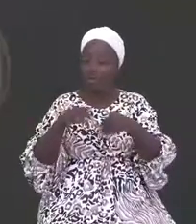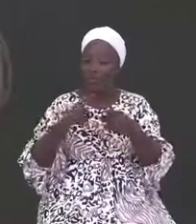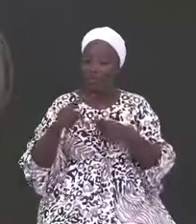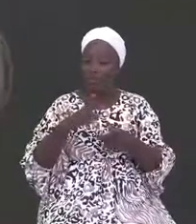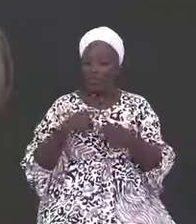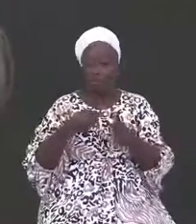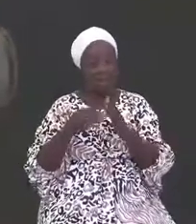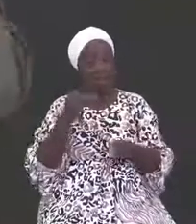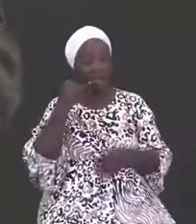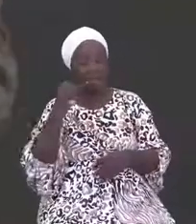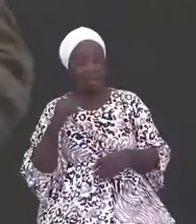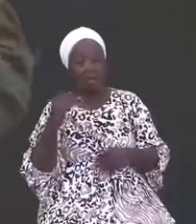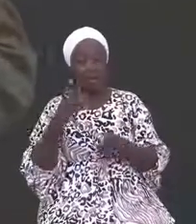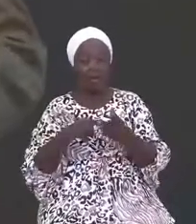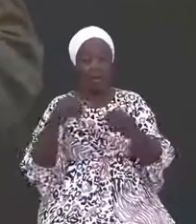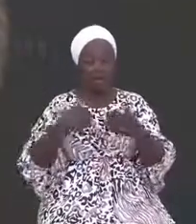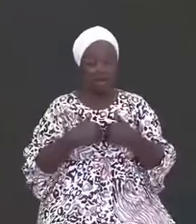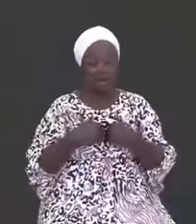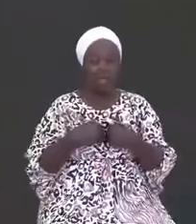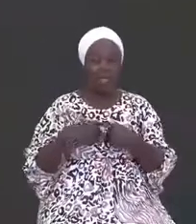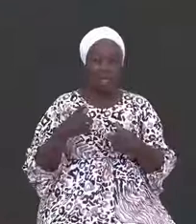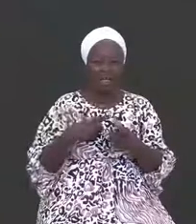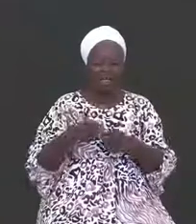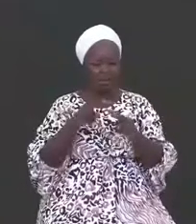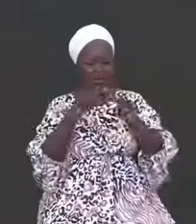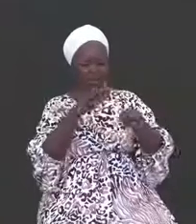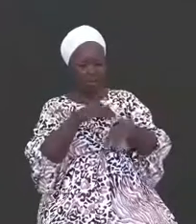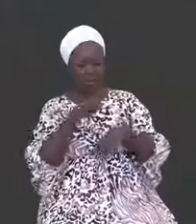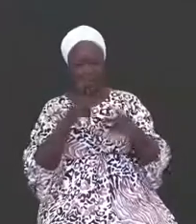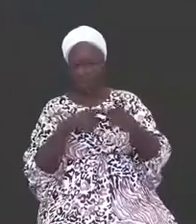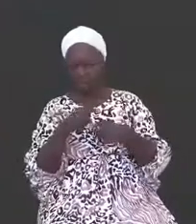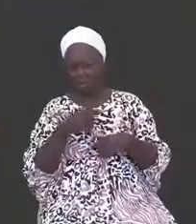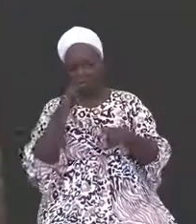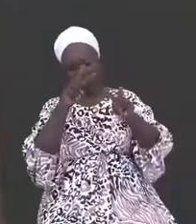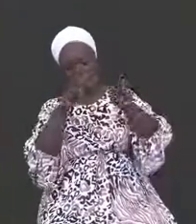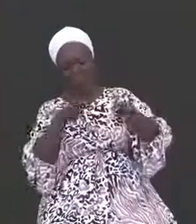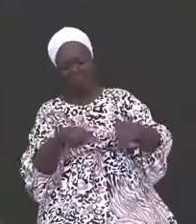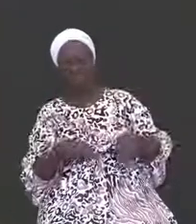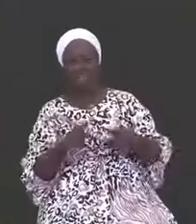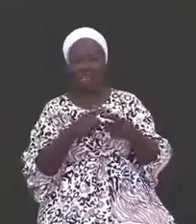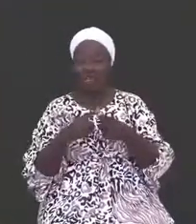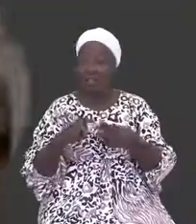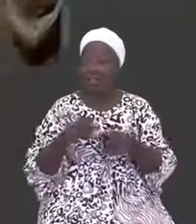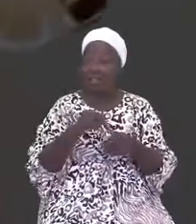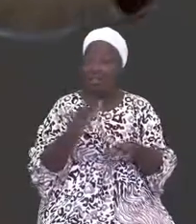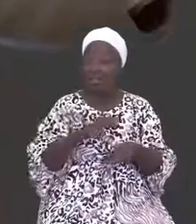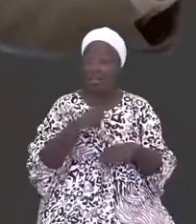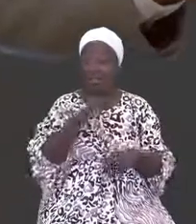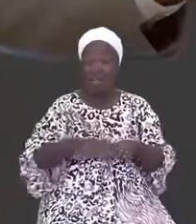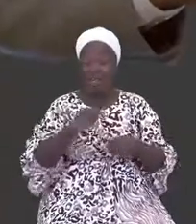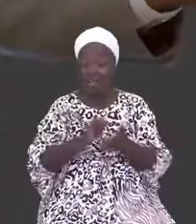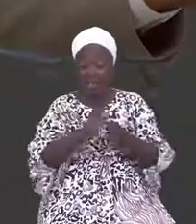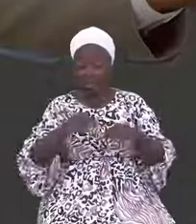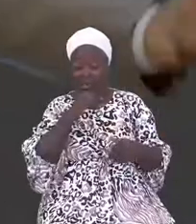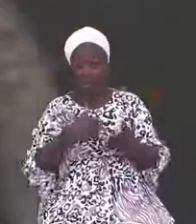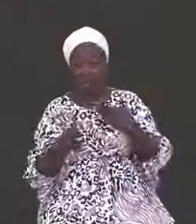qui envie ce que tu as et ils te regardent et te minimisent, ça ne compte pas. Quand tu